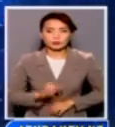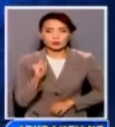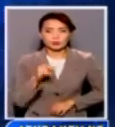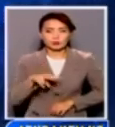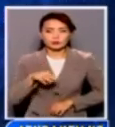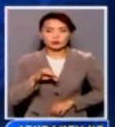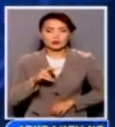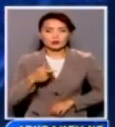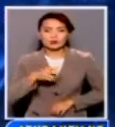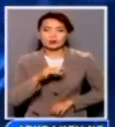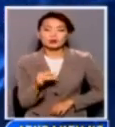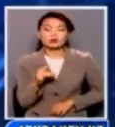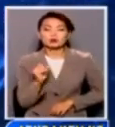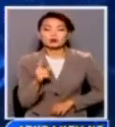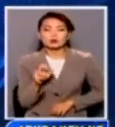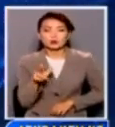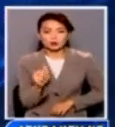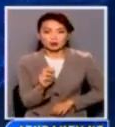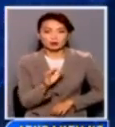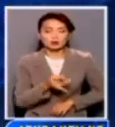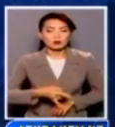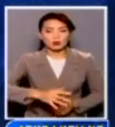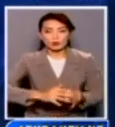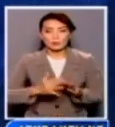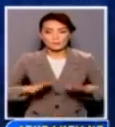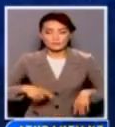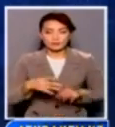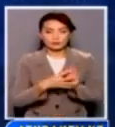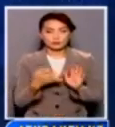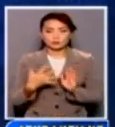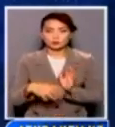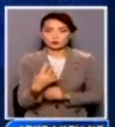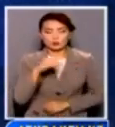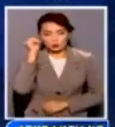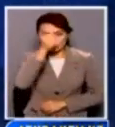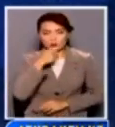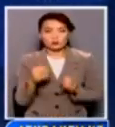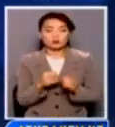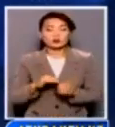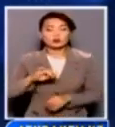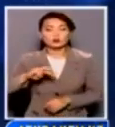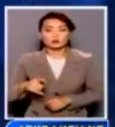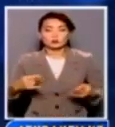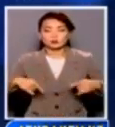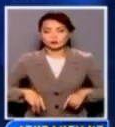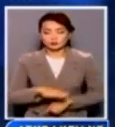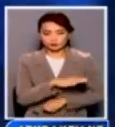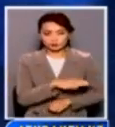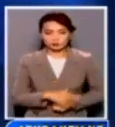Сұлтанғалиев Ғаділет Мәмбетжанұлы Қызылқоға ауданы Қызылқоға ауылында 1954 жылдың 10 шілдесінде дүниеге